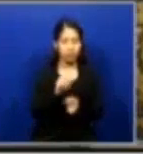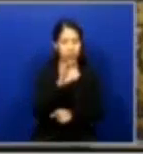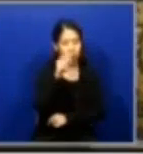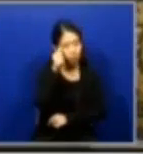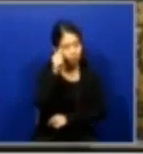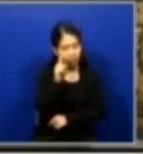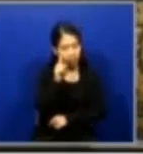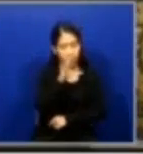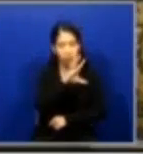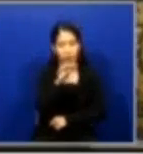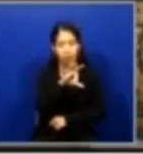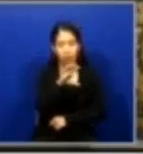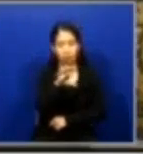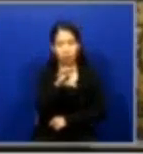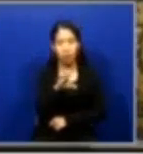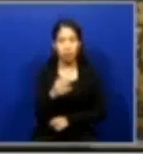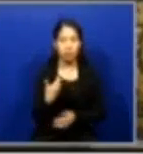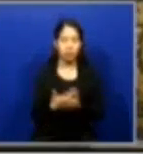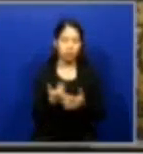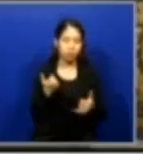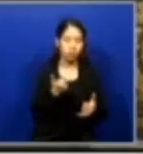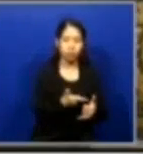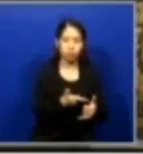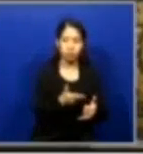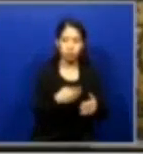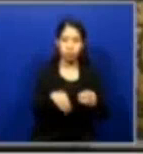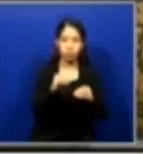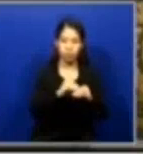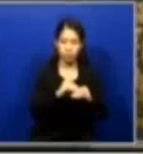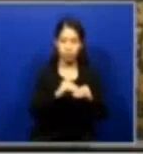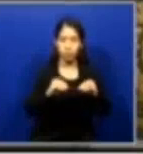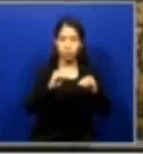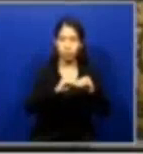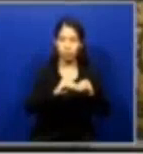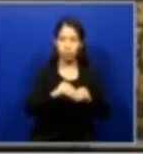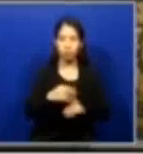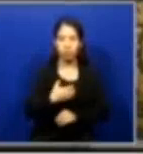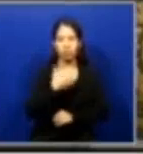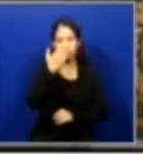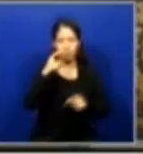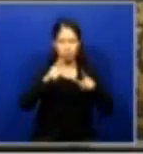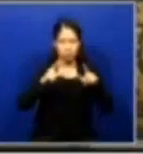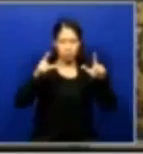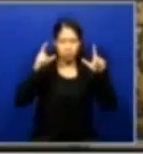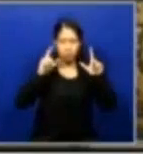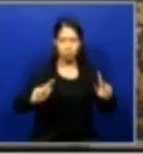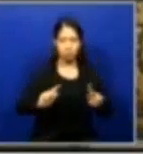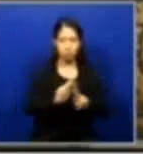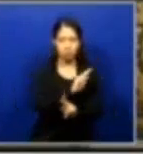เองก็จะเพิ่มให้เขาในระยะสถานการณ์นี้แล้วก็สร้างชื่อเสียงให้กระทรวงสาธารณสุ